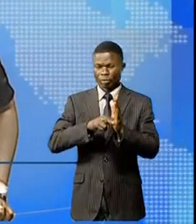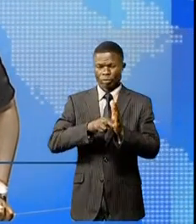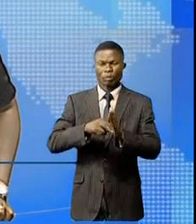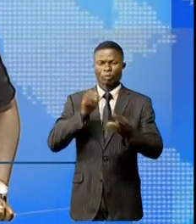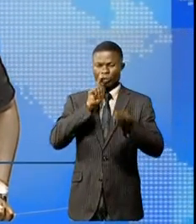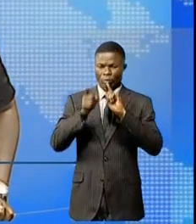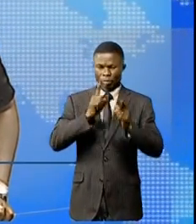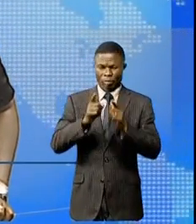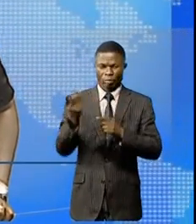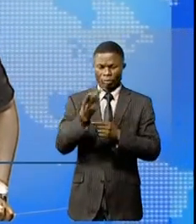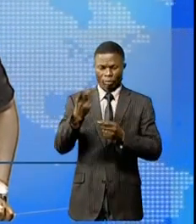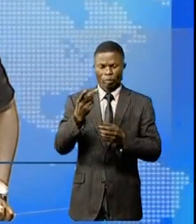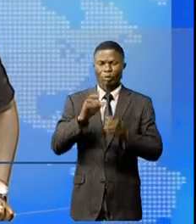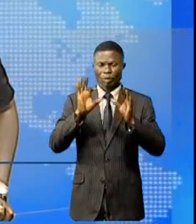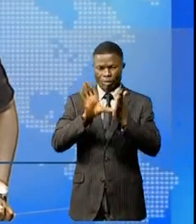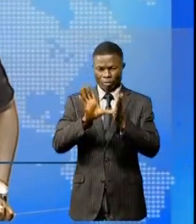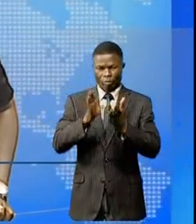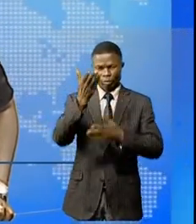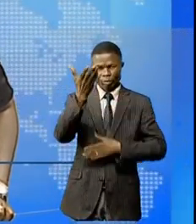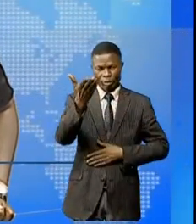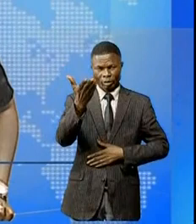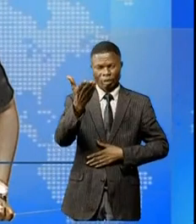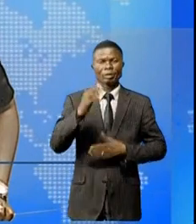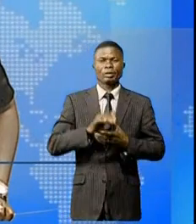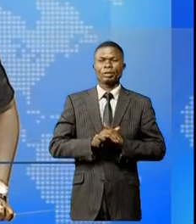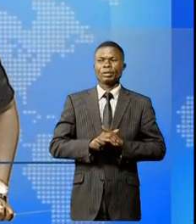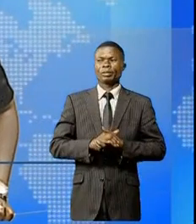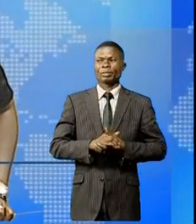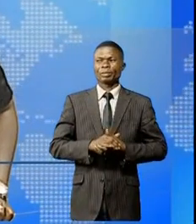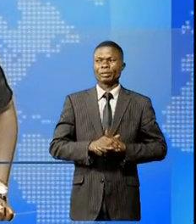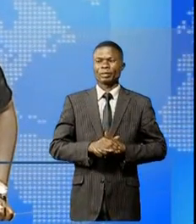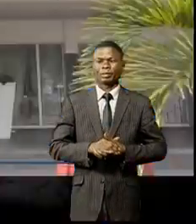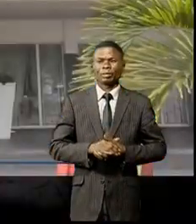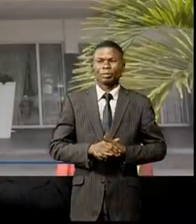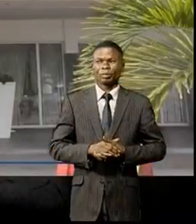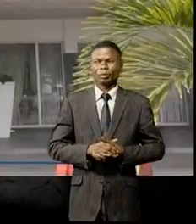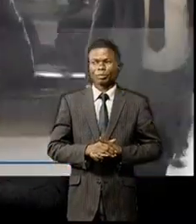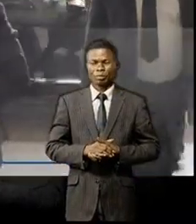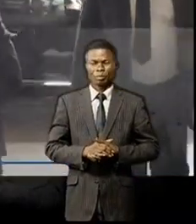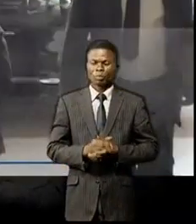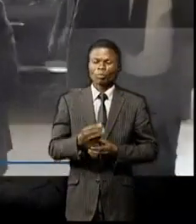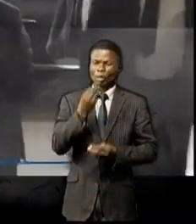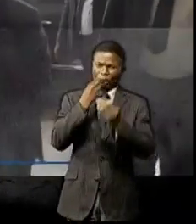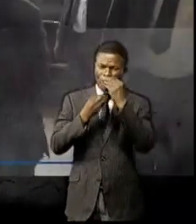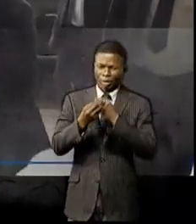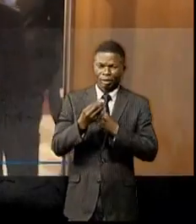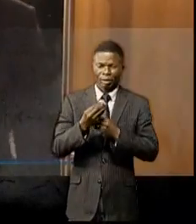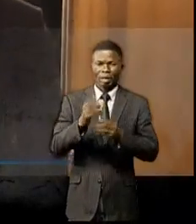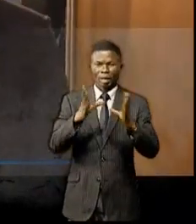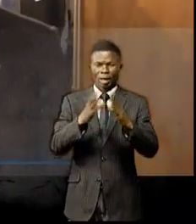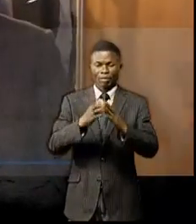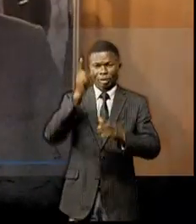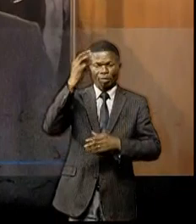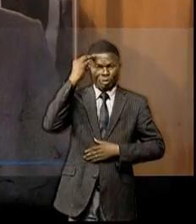petit déjeuner. Patty Tondouangou, bienvenue le Sala pour le reportage. Un petit déjeuner autour du Premier ministre ce